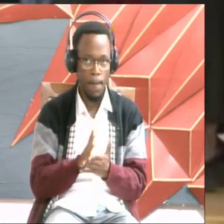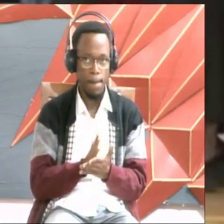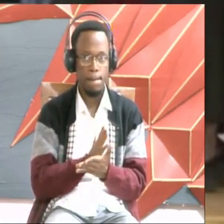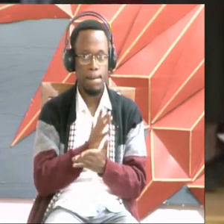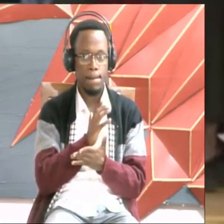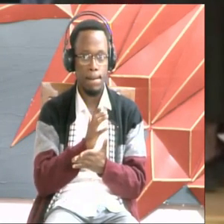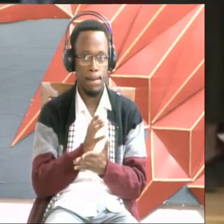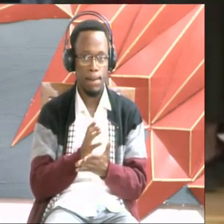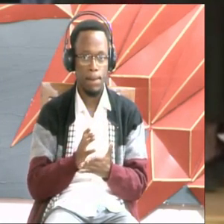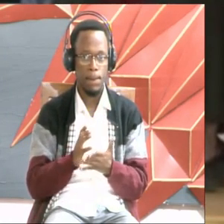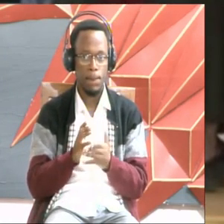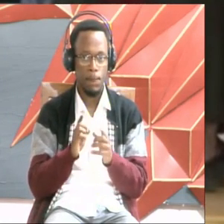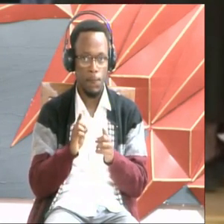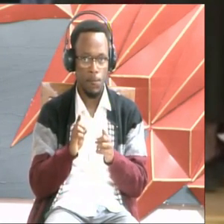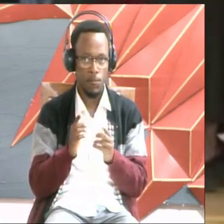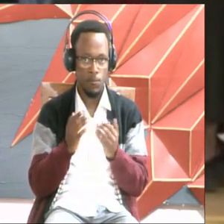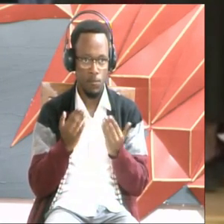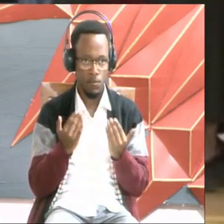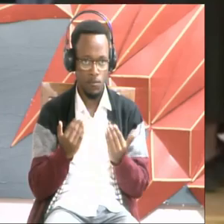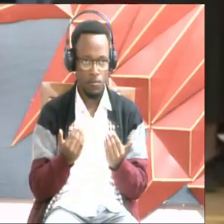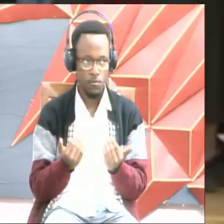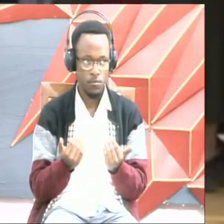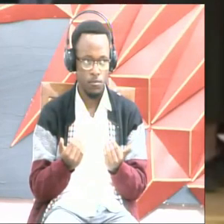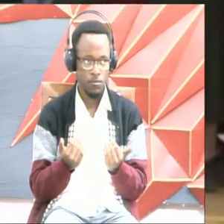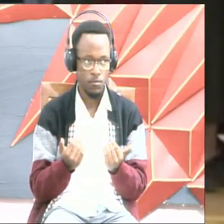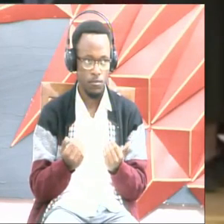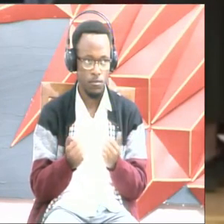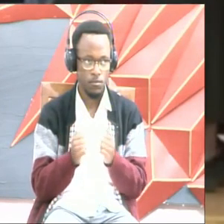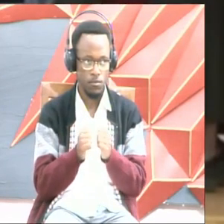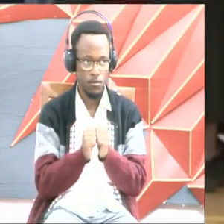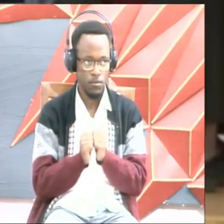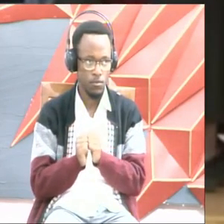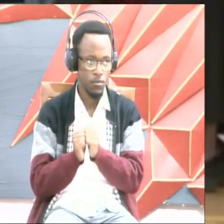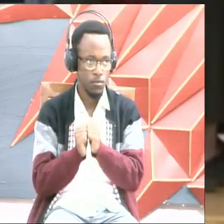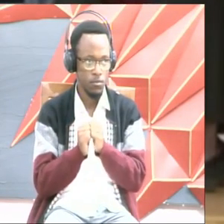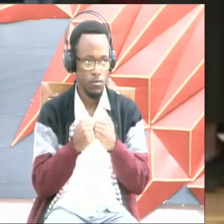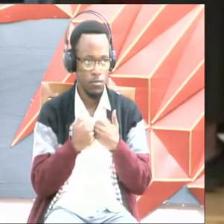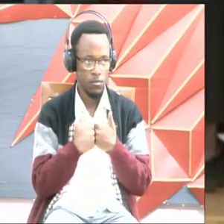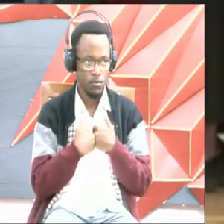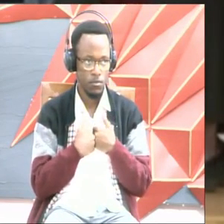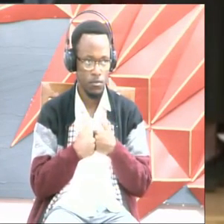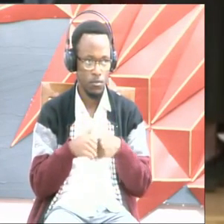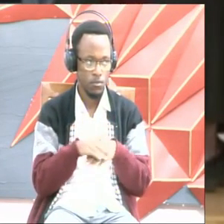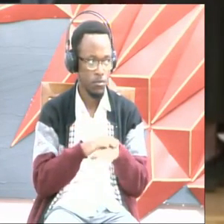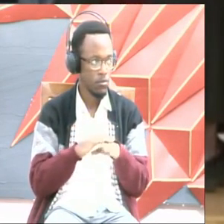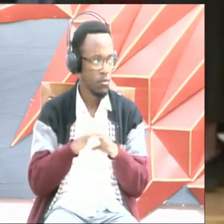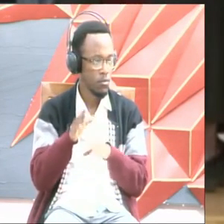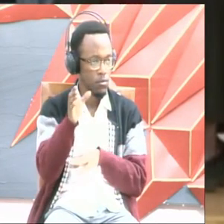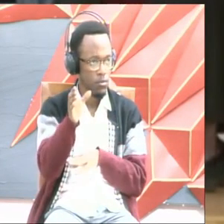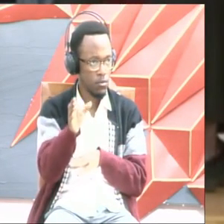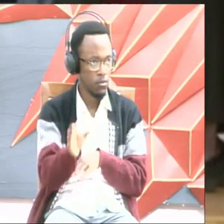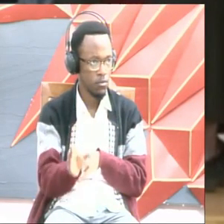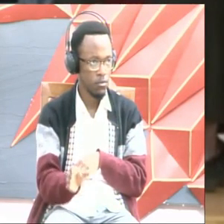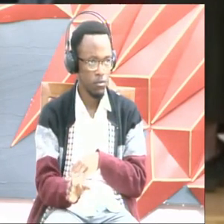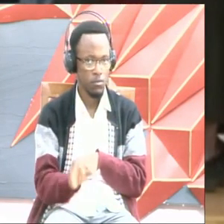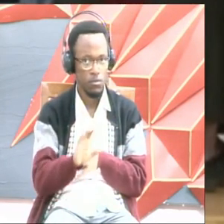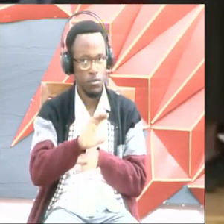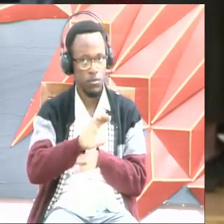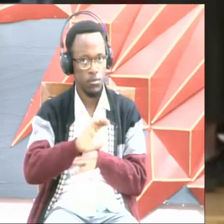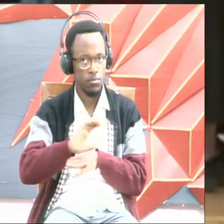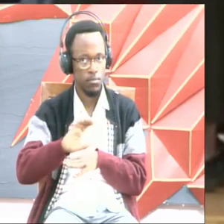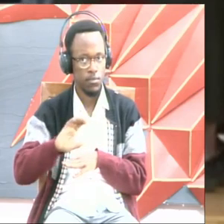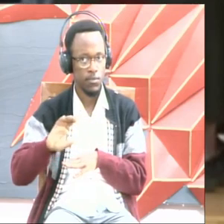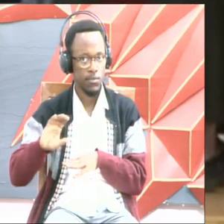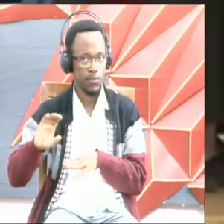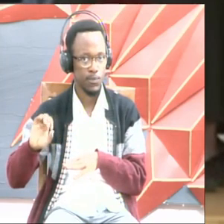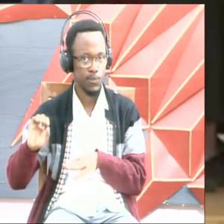Oh, viens. Oh, Nguino. Avec moi. Nguino hamwe nanje. À Golgotha. Di Gorogota.